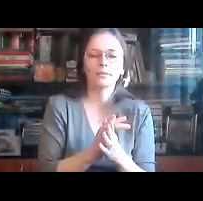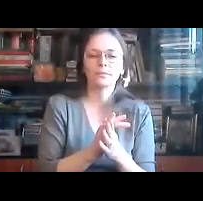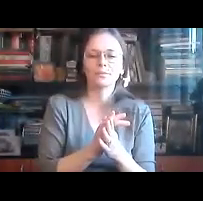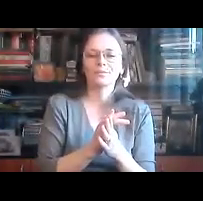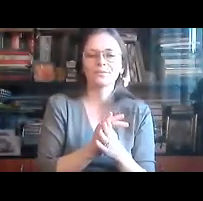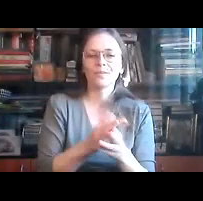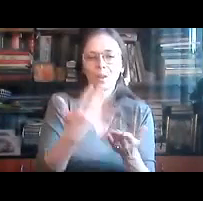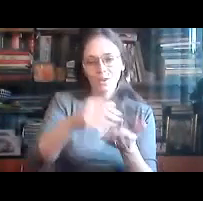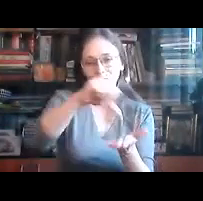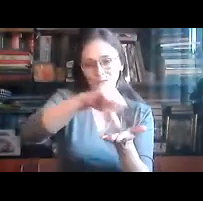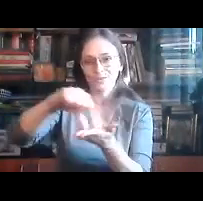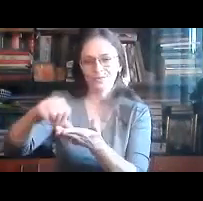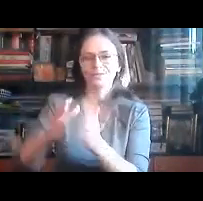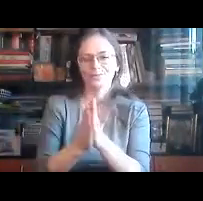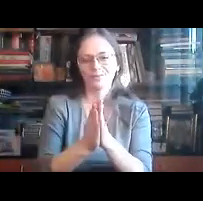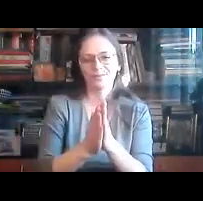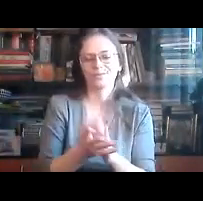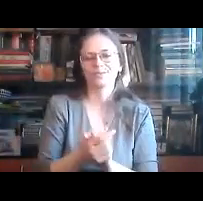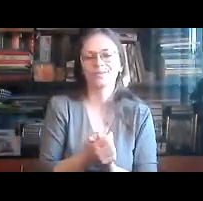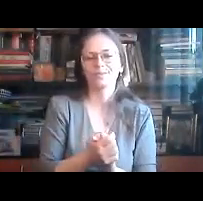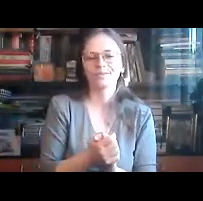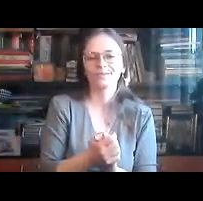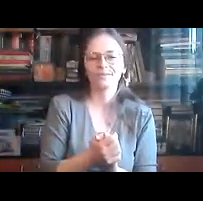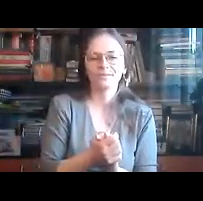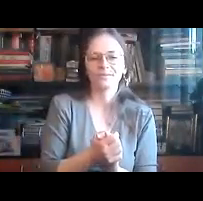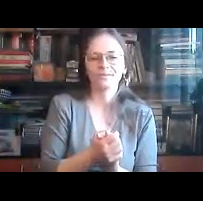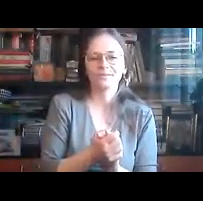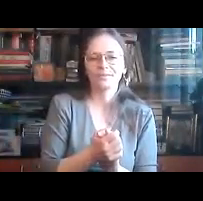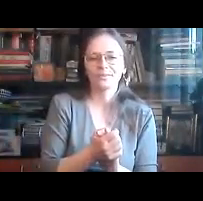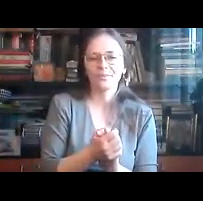Так, я уже слышу, что кто-то... Угу.